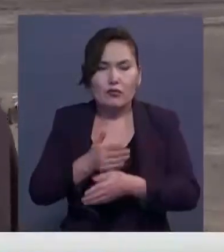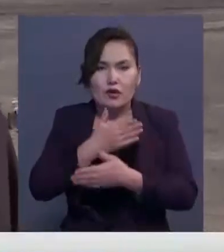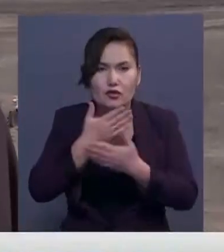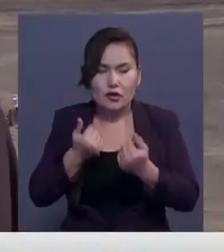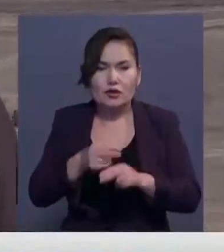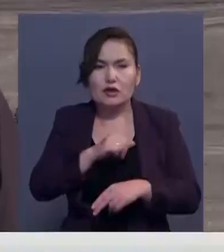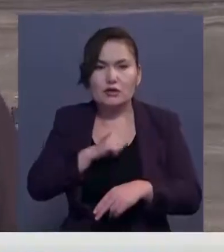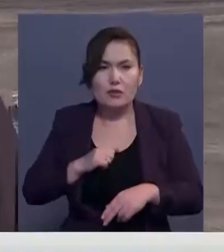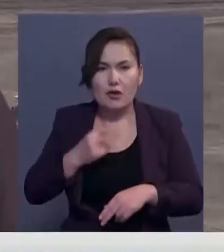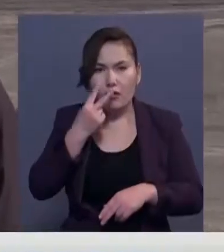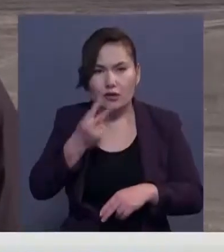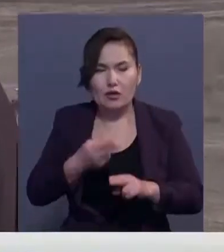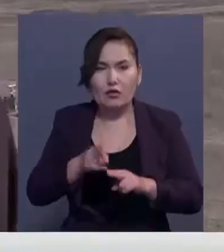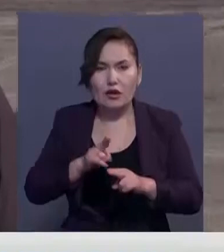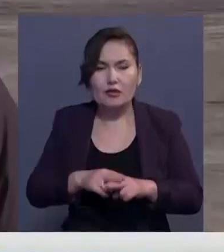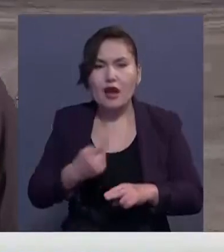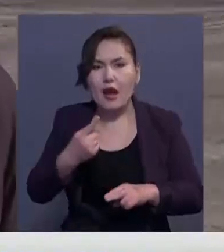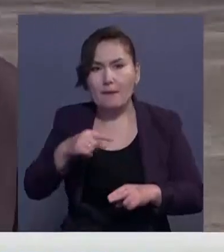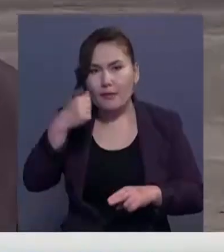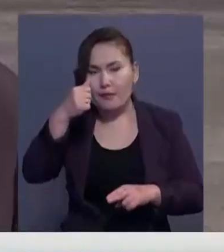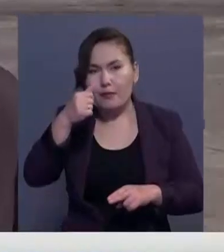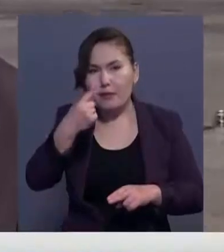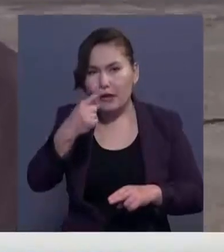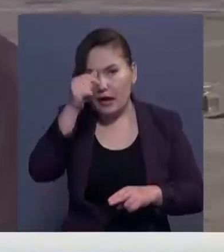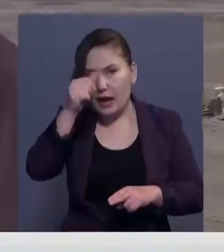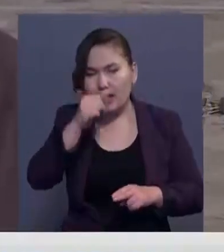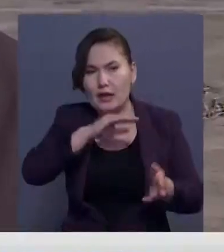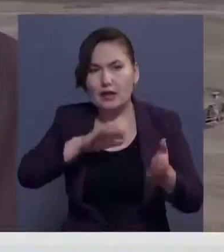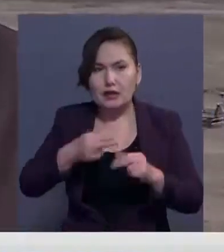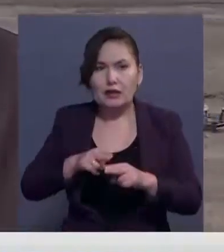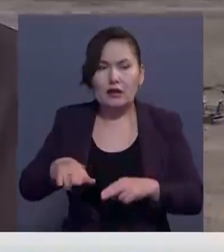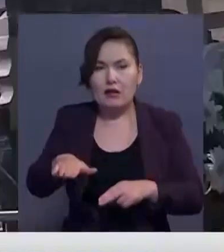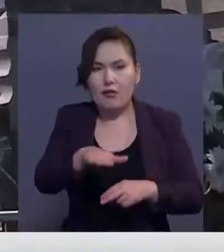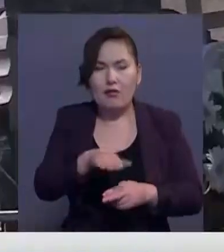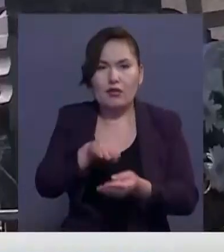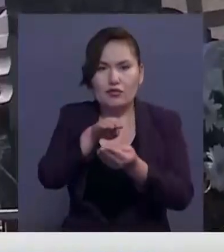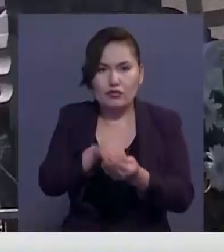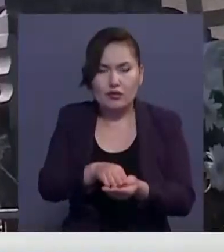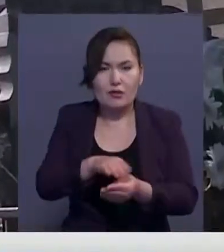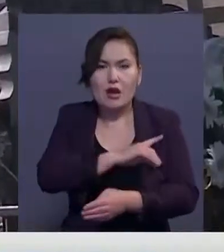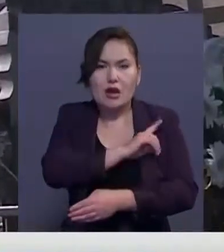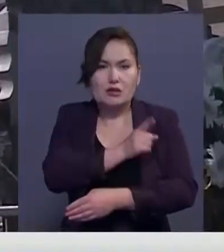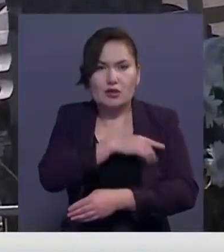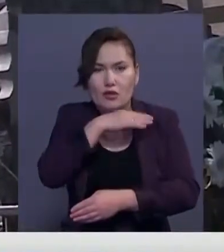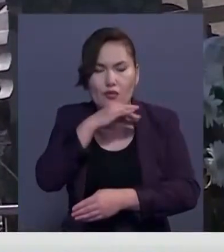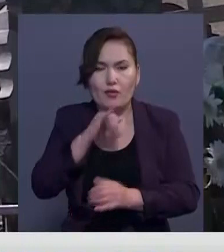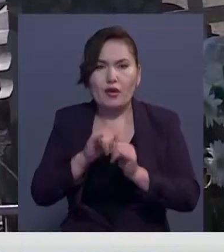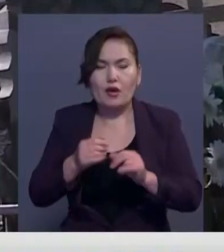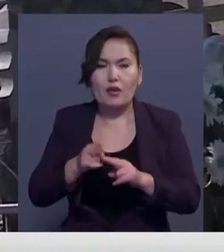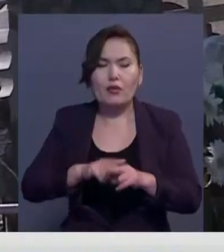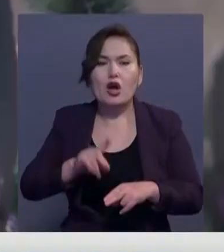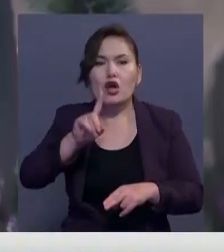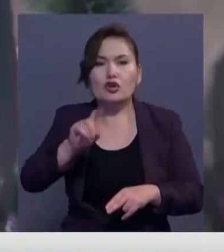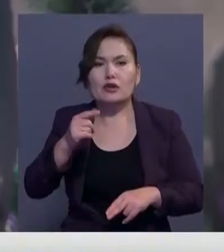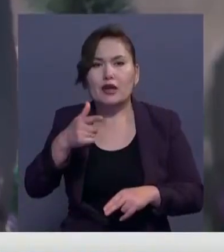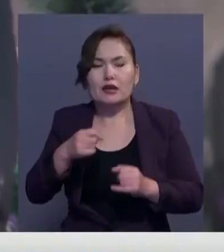бүгін көріп тұрсыздар, мен енді бір жарым ай деген келсеңіз, мына біздің әулиеата бабамыз осылардың орнына қалып тұр. Бұл жерде зиратқа деп бөлінген 100 гектардан астам